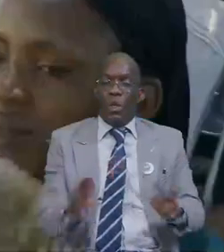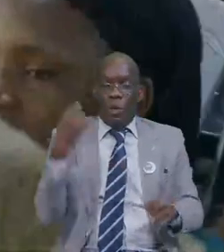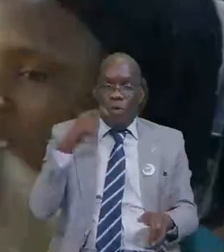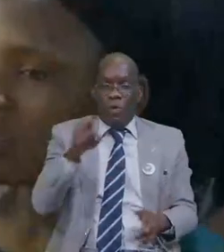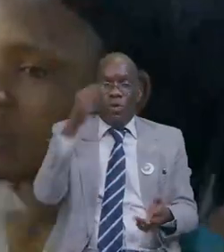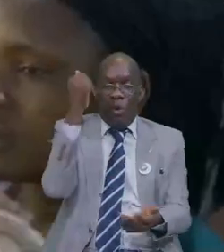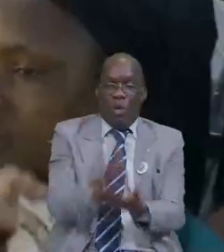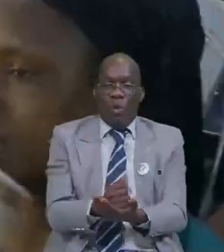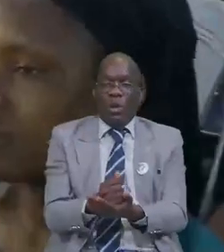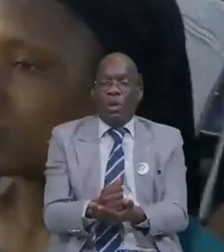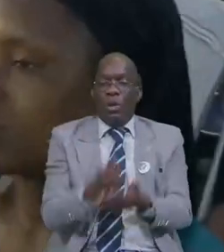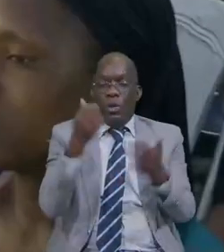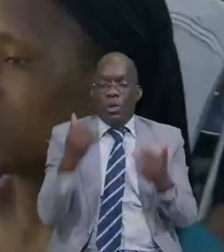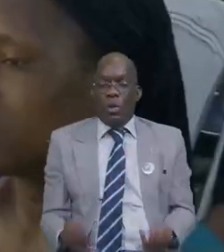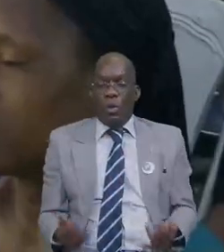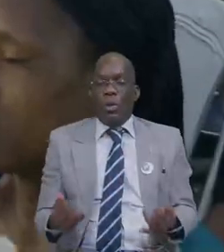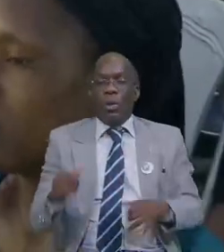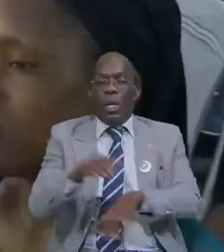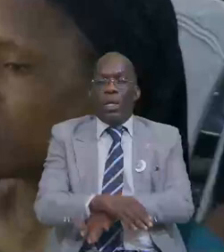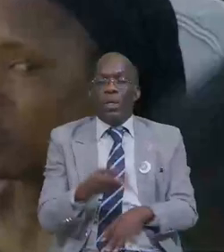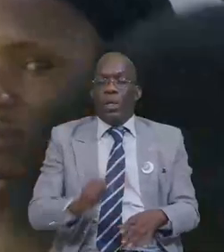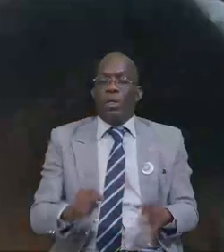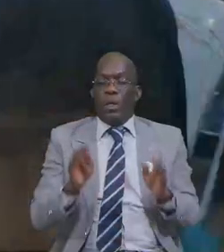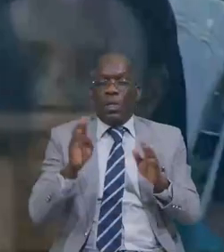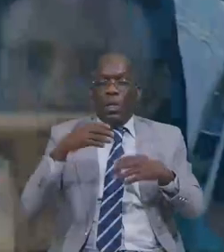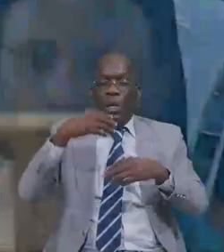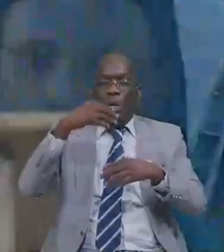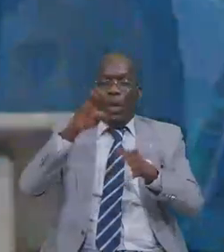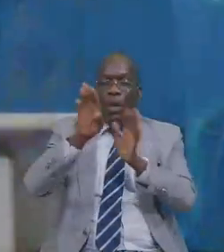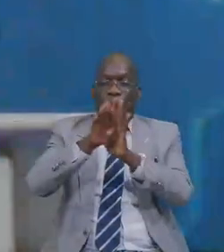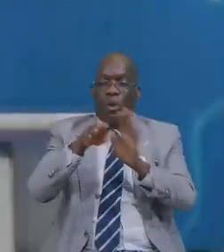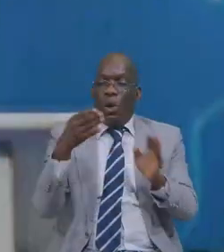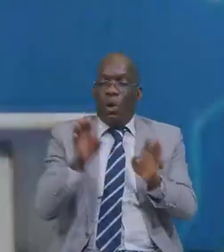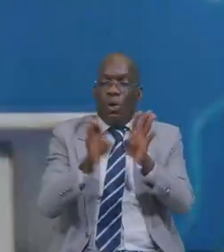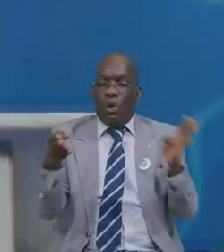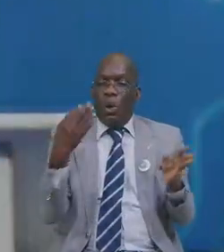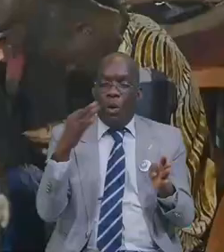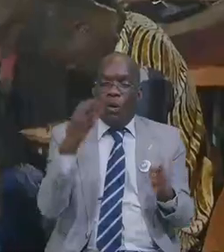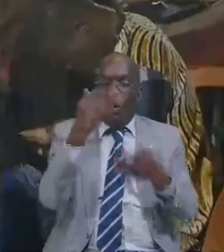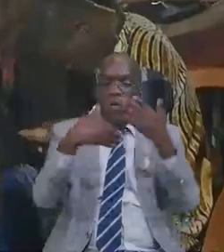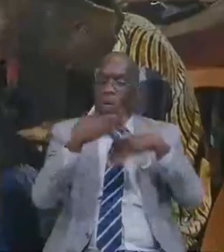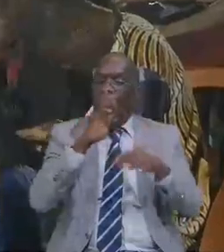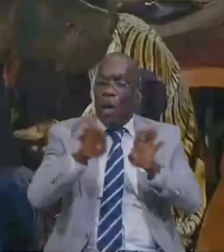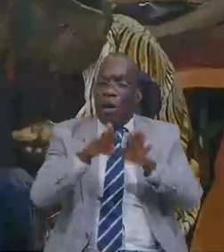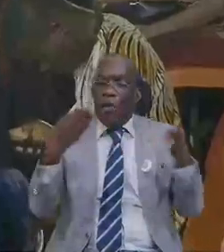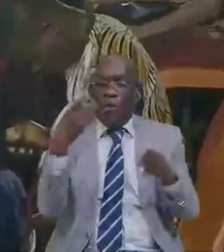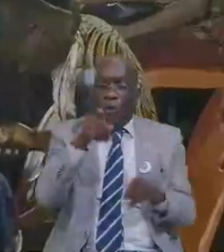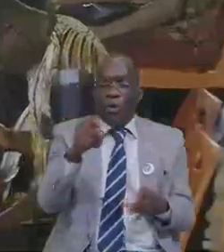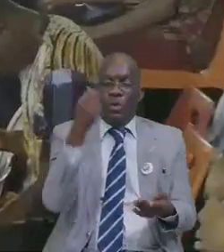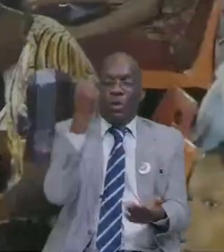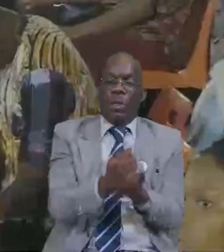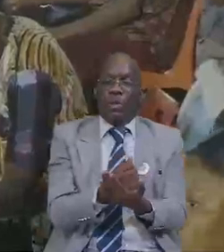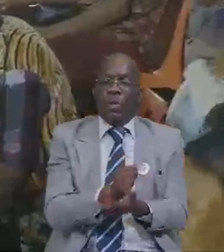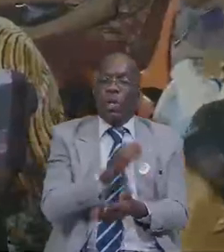tout est disponible pour toi. Ce soir, les écluses des cieux sont ouvertes pour toi. Ce